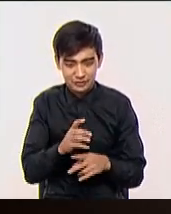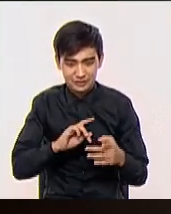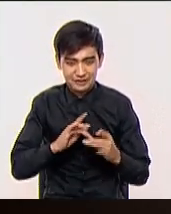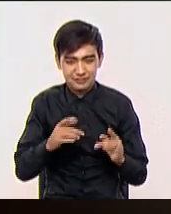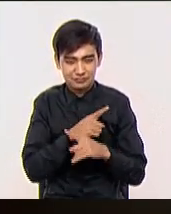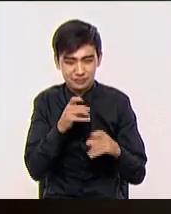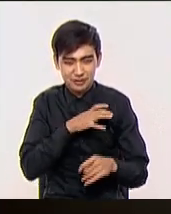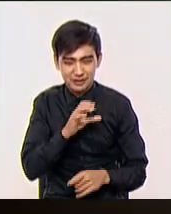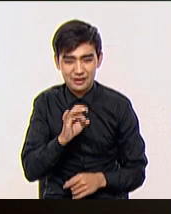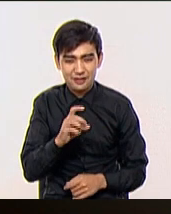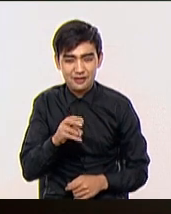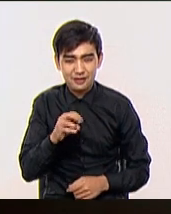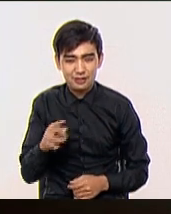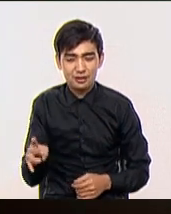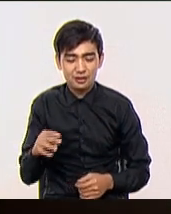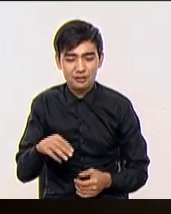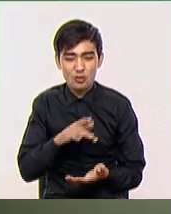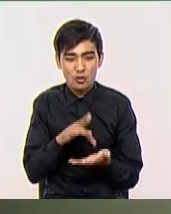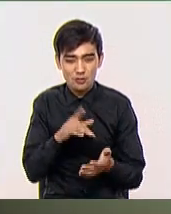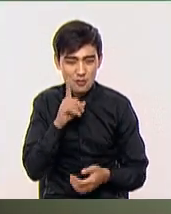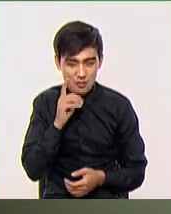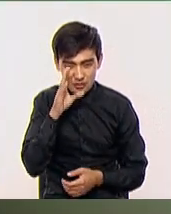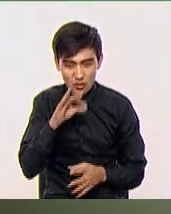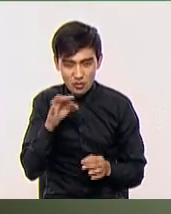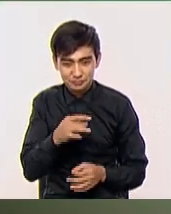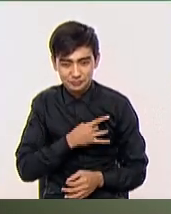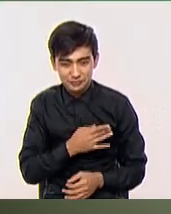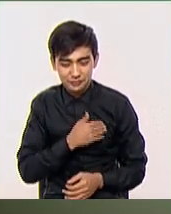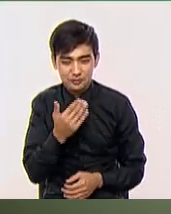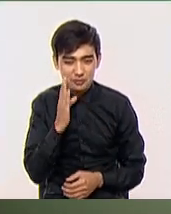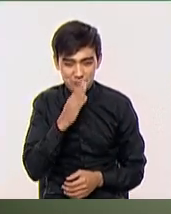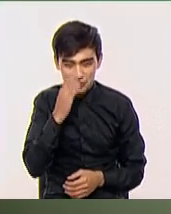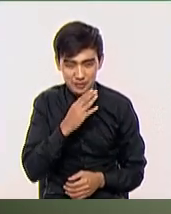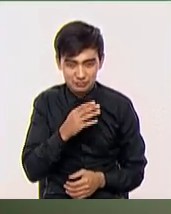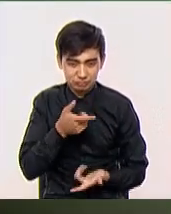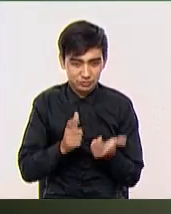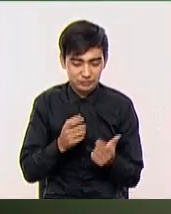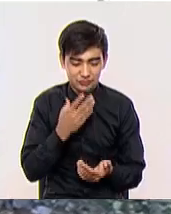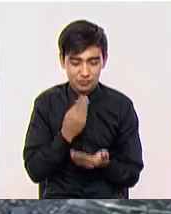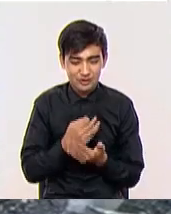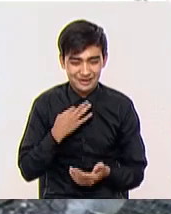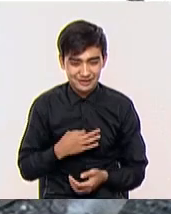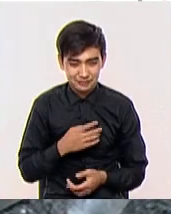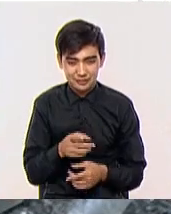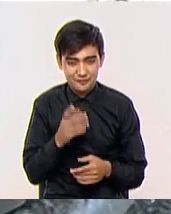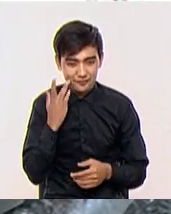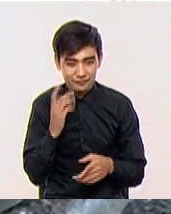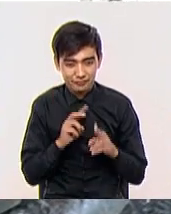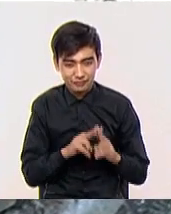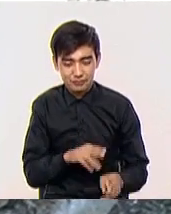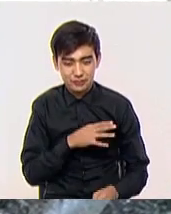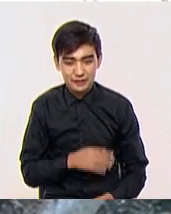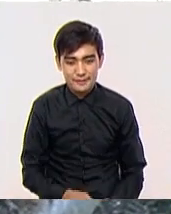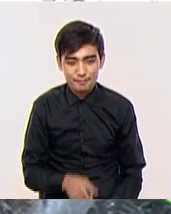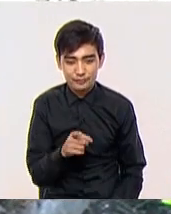Сарқан қаласында болған. Жас өспірімді бұлай қинаған, асырап алған ата-анасының туған ұлы болып шықты. Әлеуметтік желіде жетім